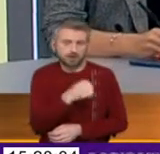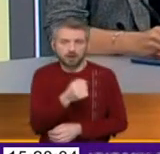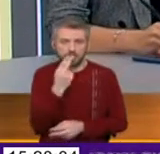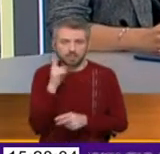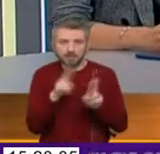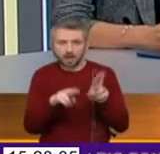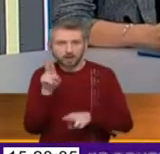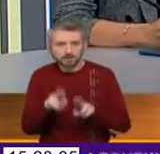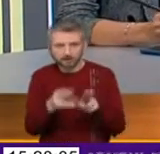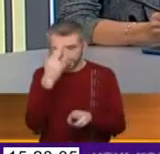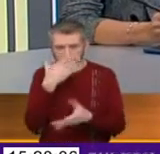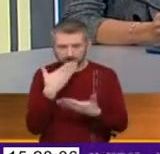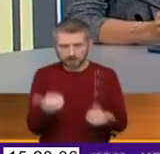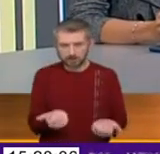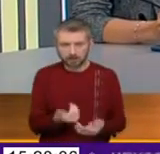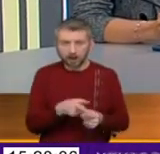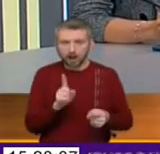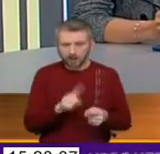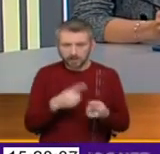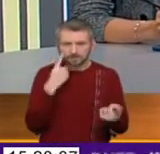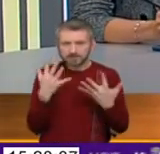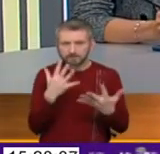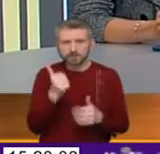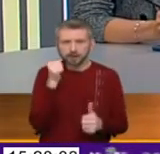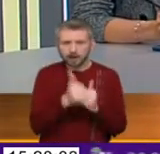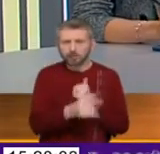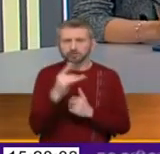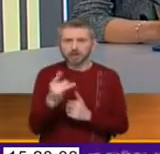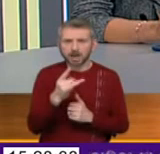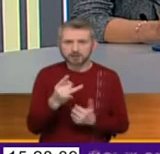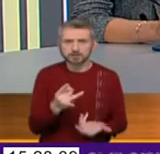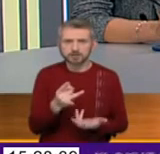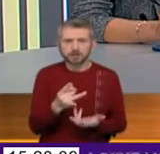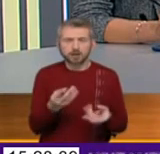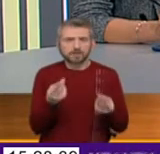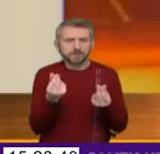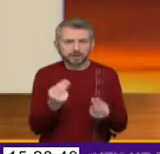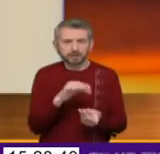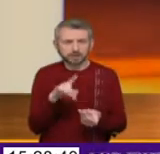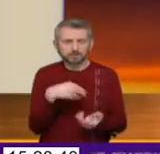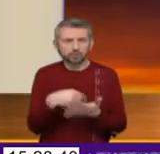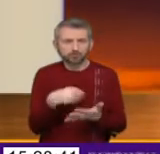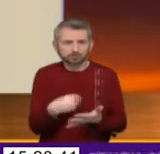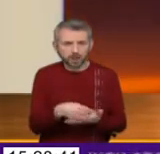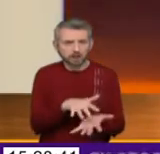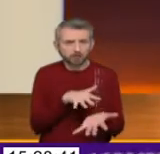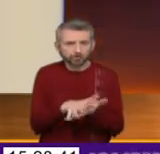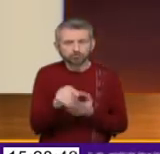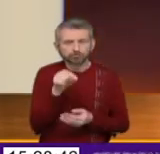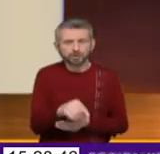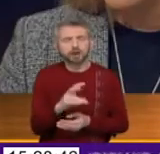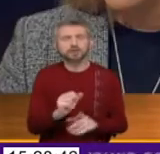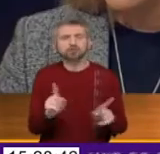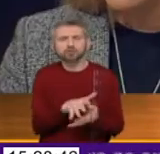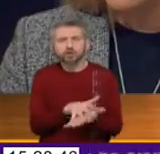латать уже нет смысла. А это ж, представляете, каждый раз и деньги с бюджета идут туда. На что